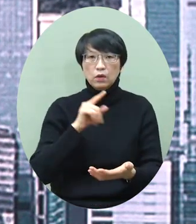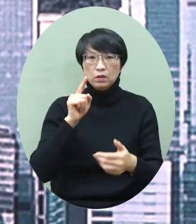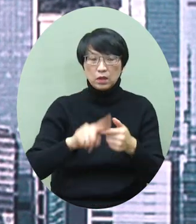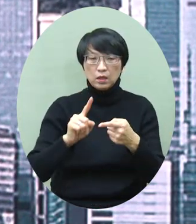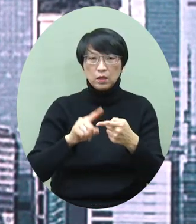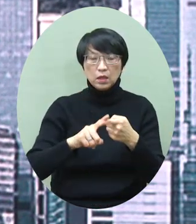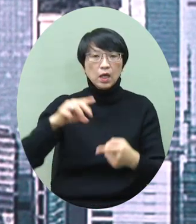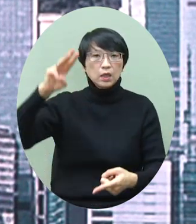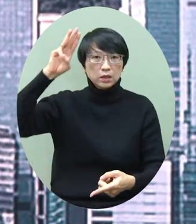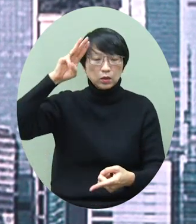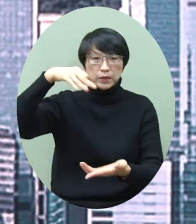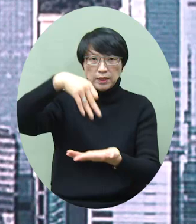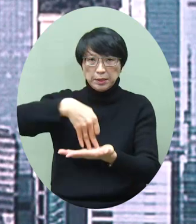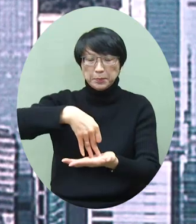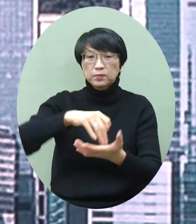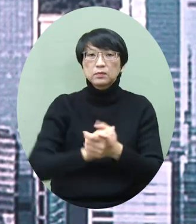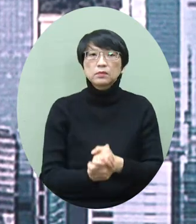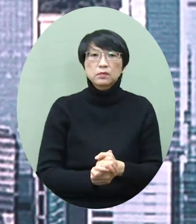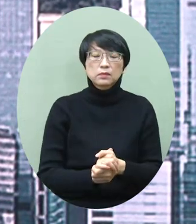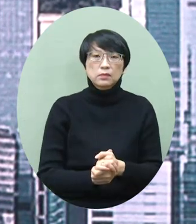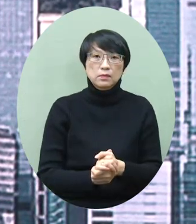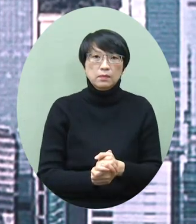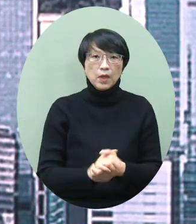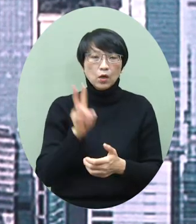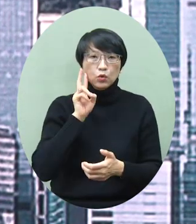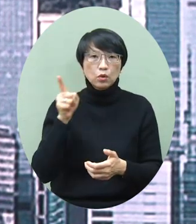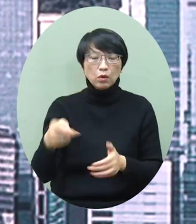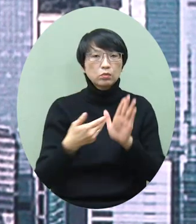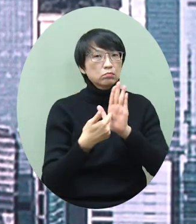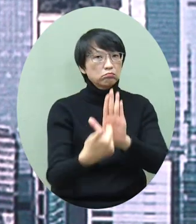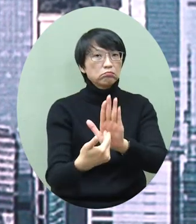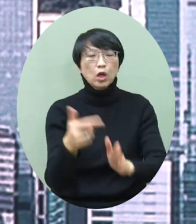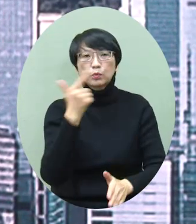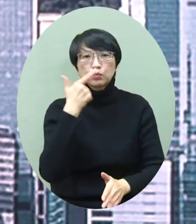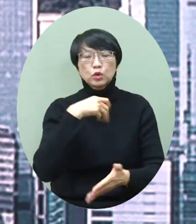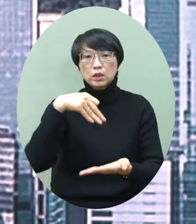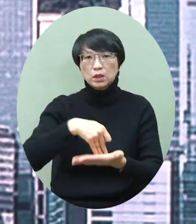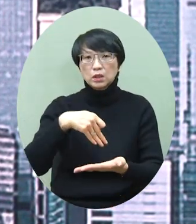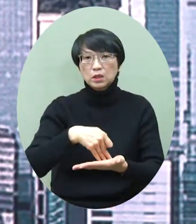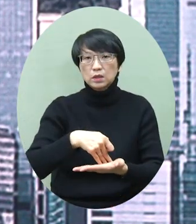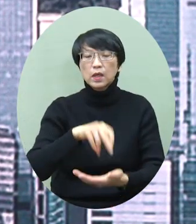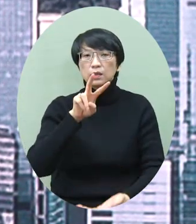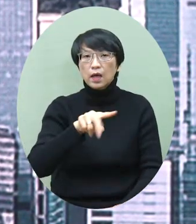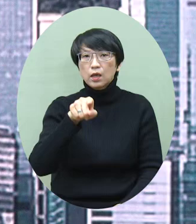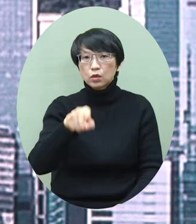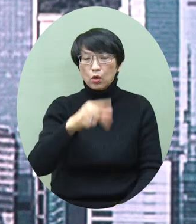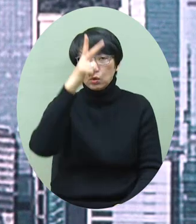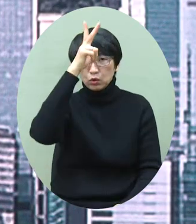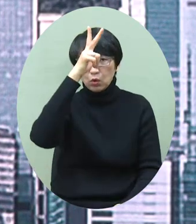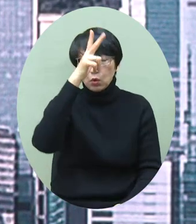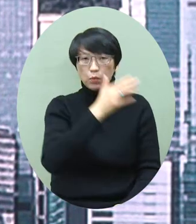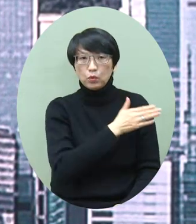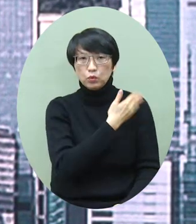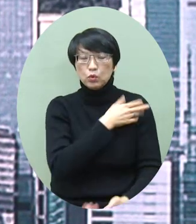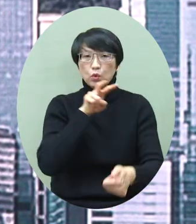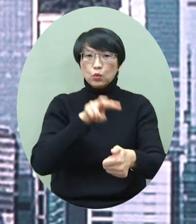嚇、簽聲明呢個頭先我所講啦，如果係拒絕簽署聲明嘅，咁呢個就按翻公務人員管